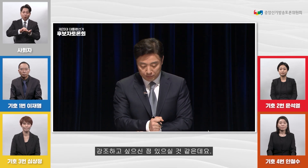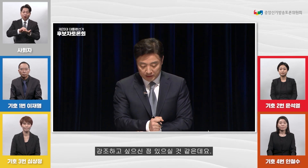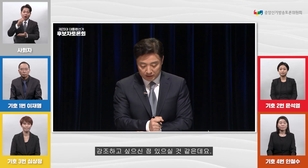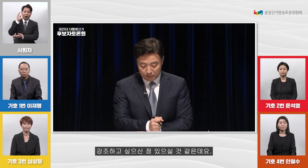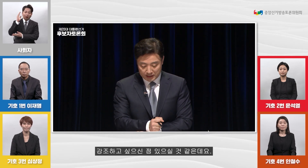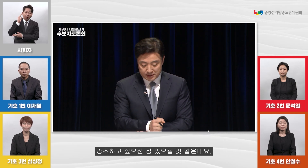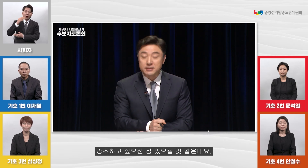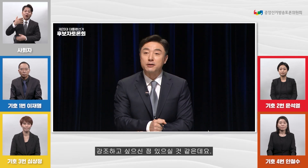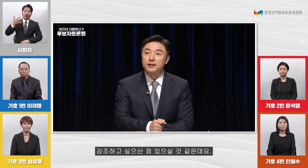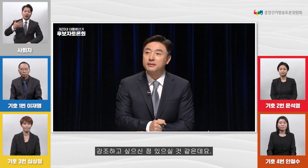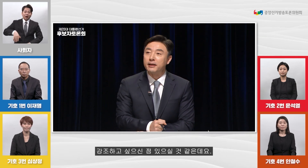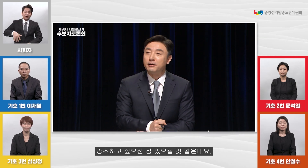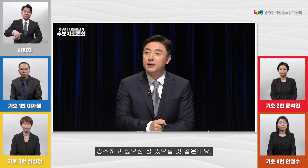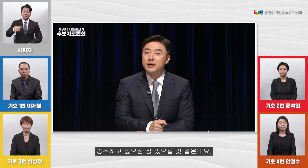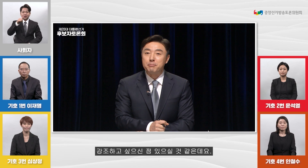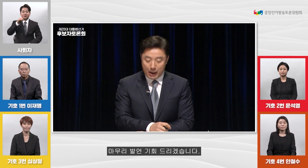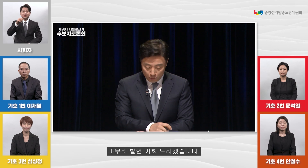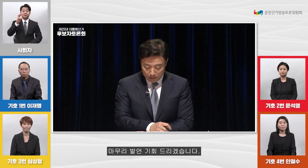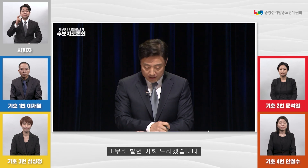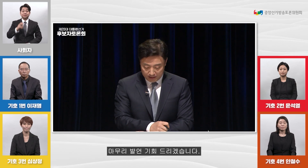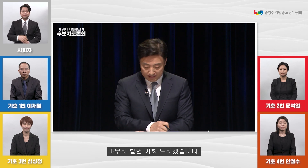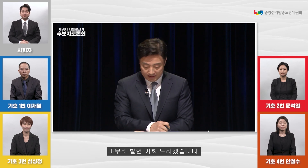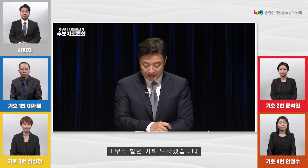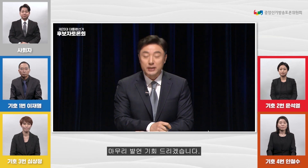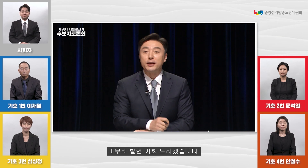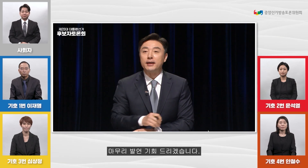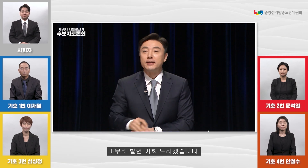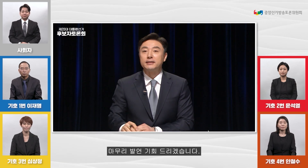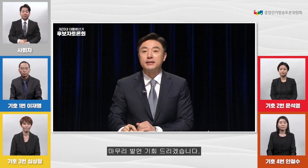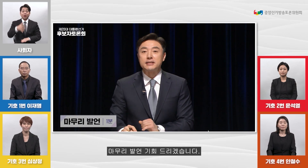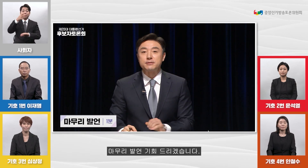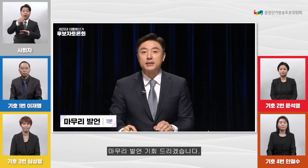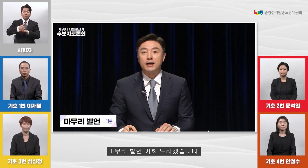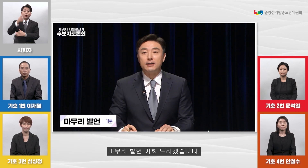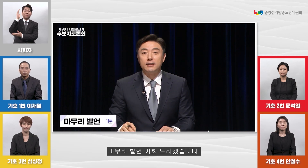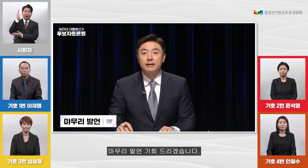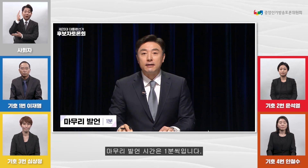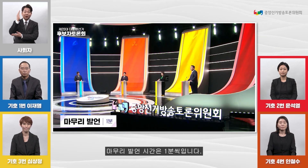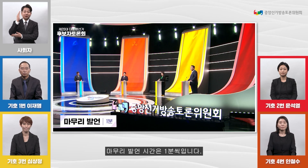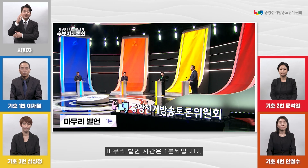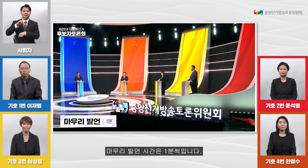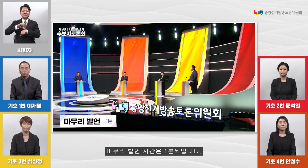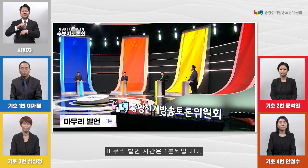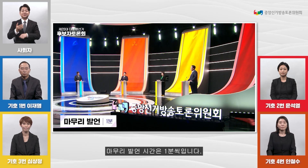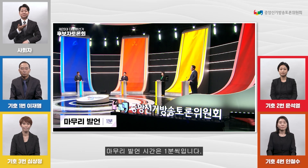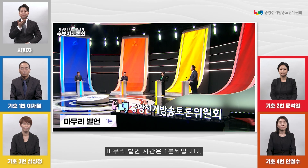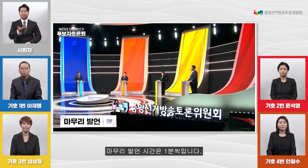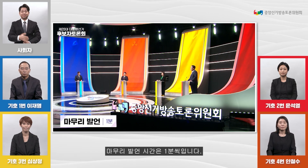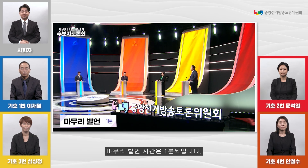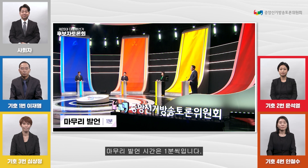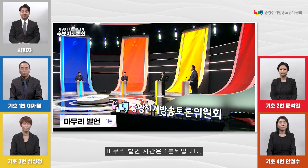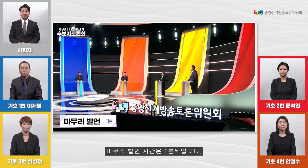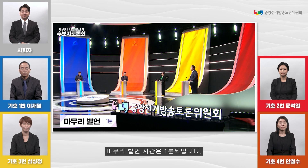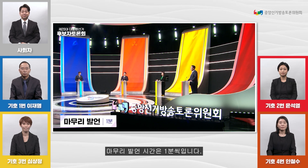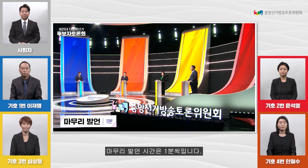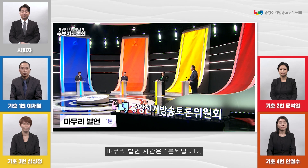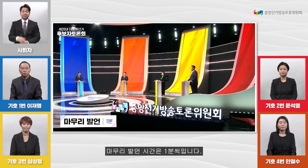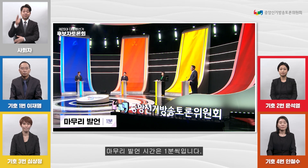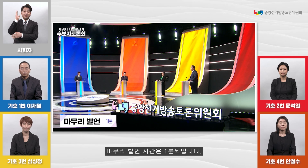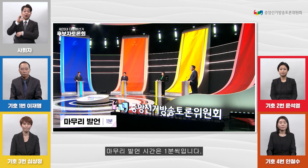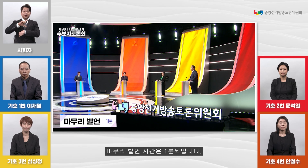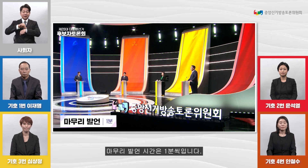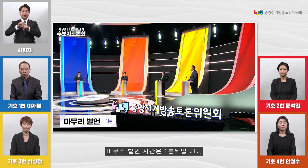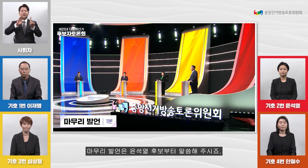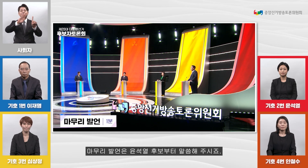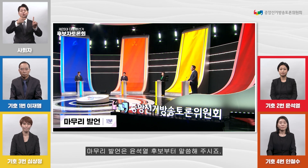강조하고 싶으신 점 있으실 것 같은데요. 마무리 발언 기회 드리겠습니다. 마무리 발언 시간은